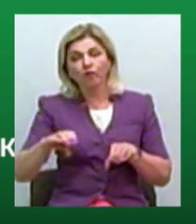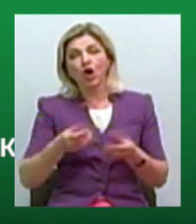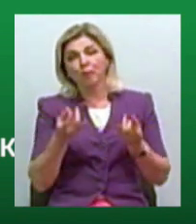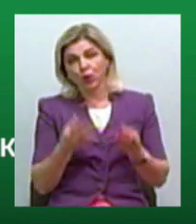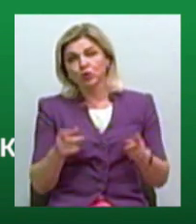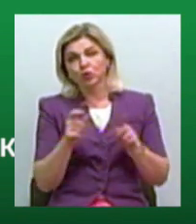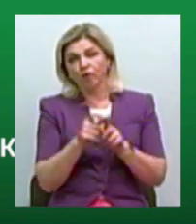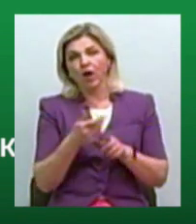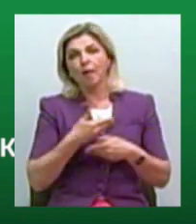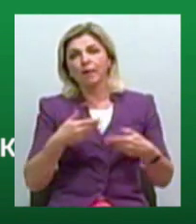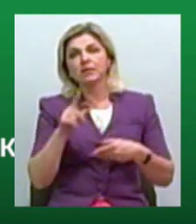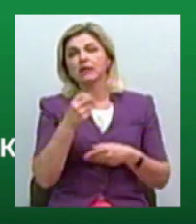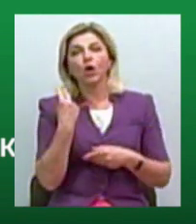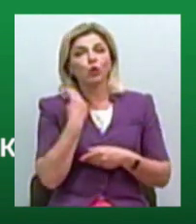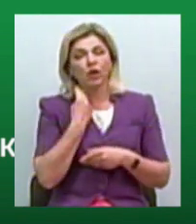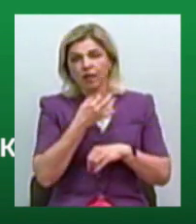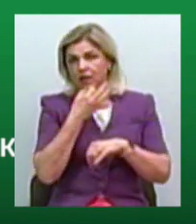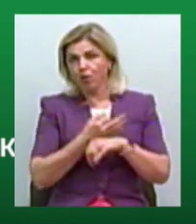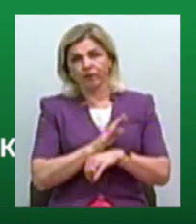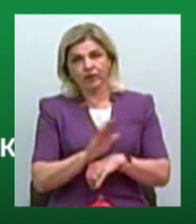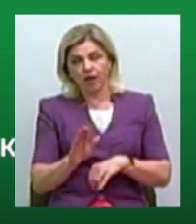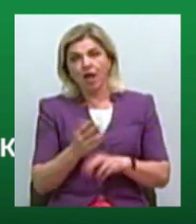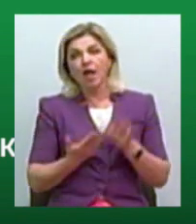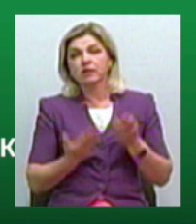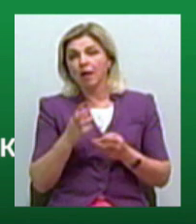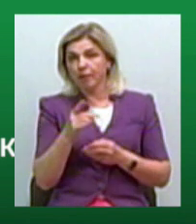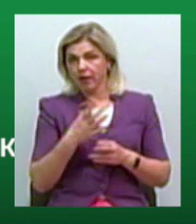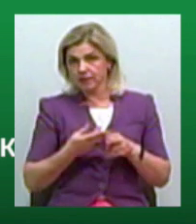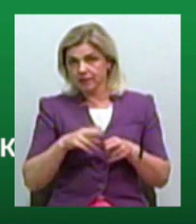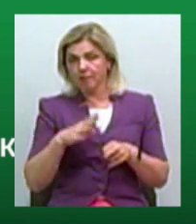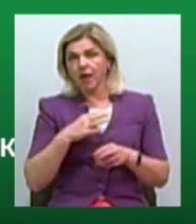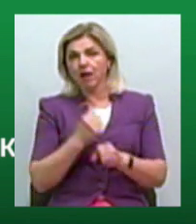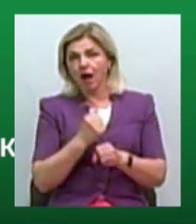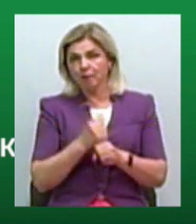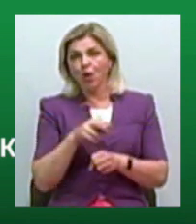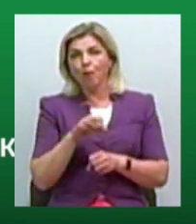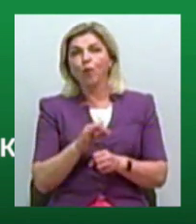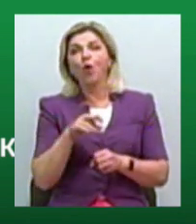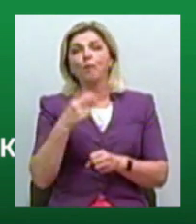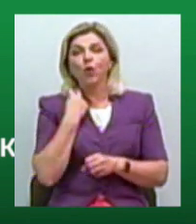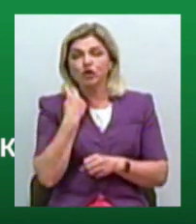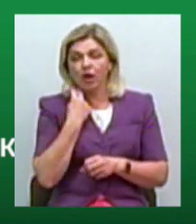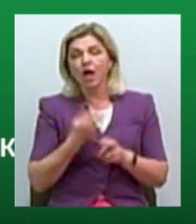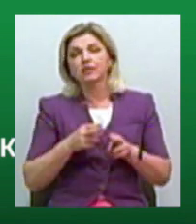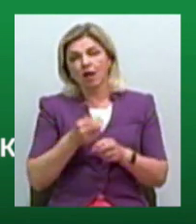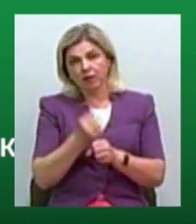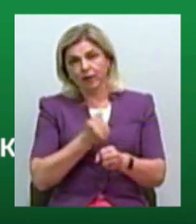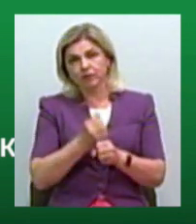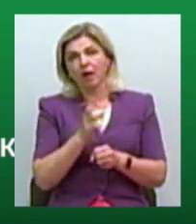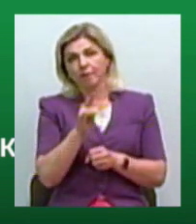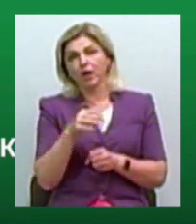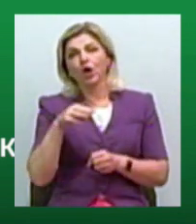словами, ми за борги не відповідаємо. Тобто, якби це були роботи, проведені по боржникам, то це відпрацьовувало би